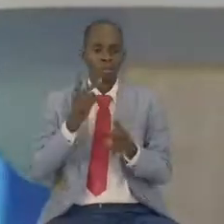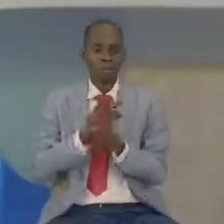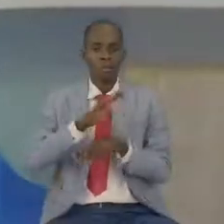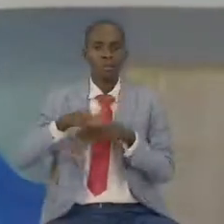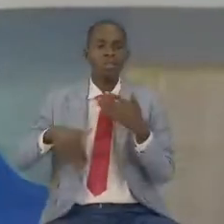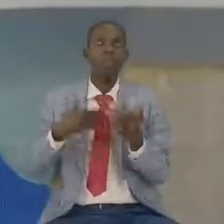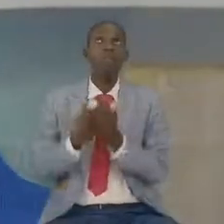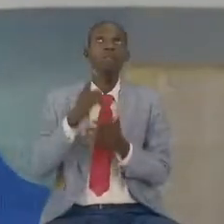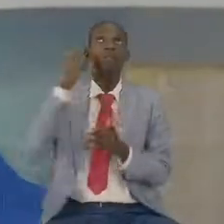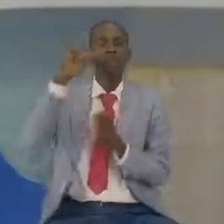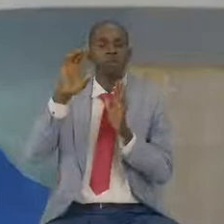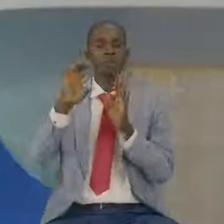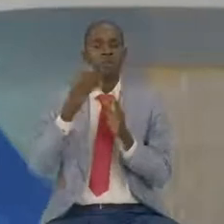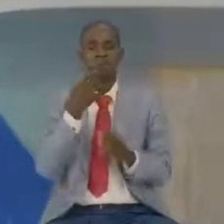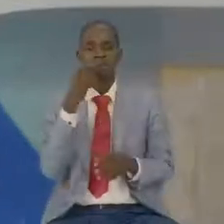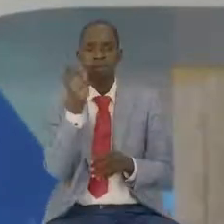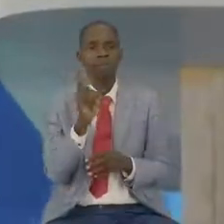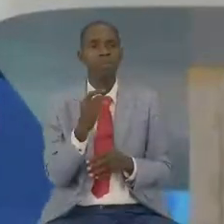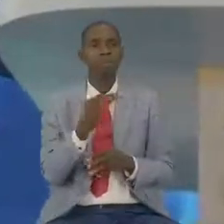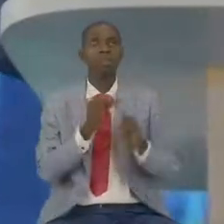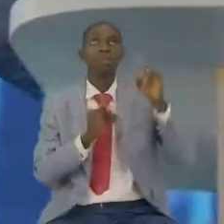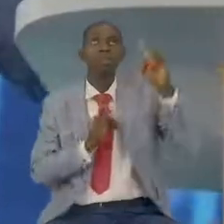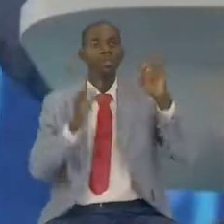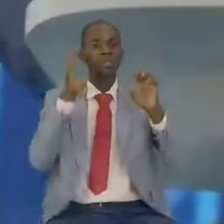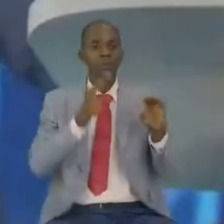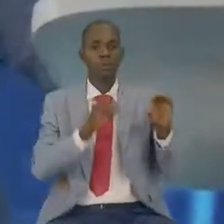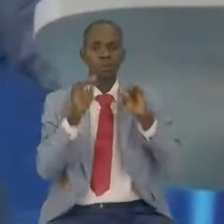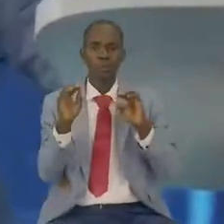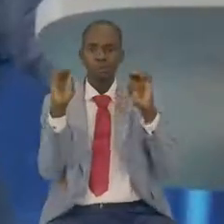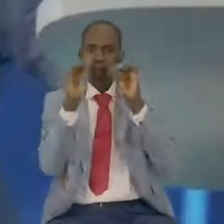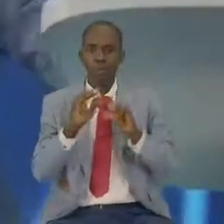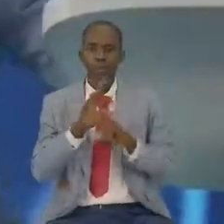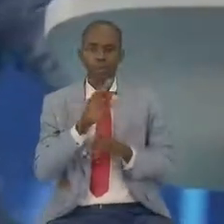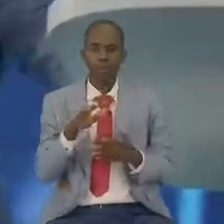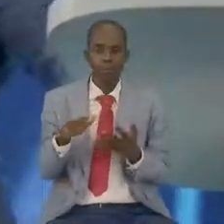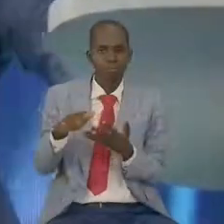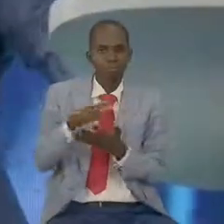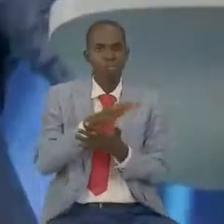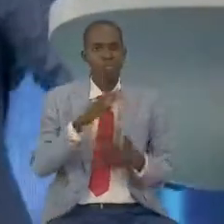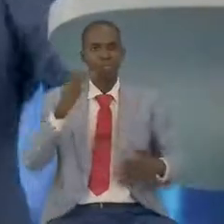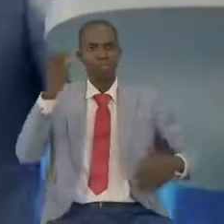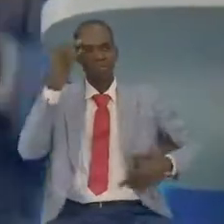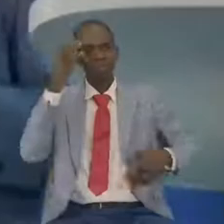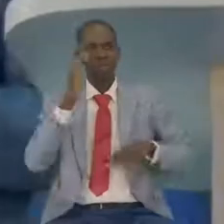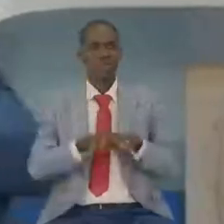je ne te frapperai d'aucune des maladies dont j'ai frappé les Égyptiens.